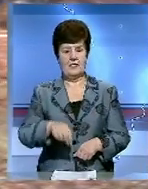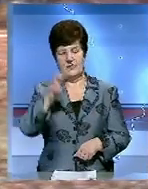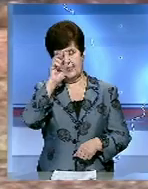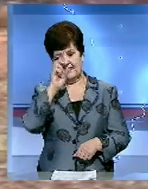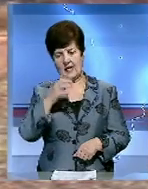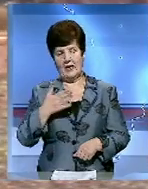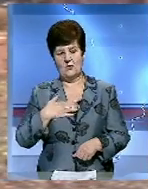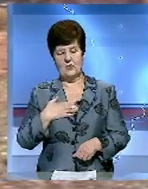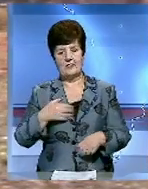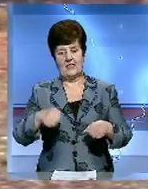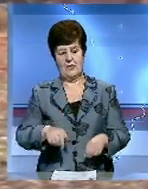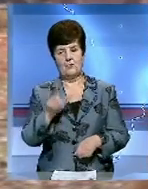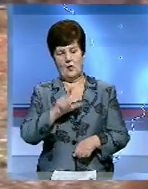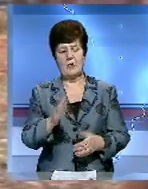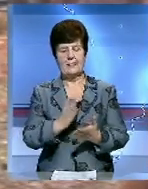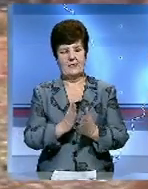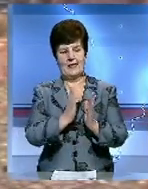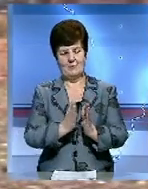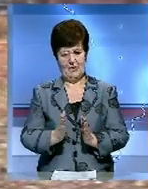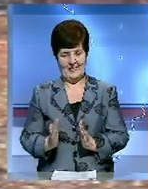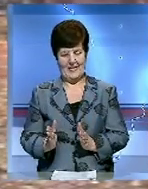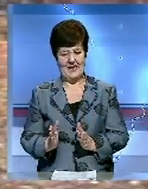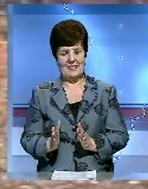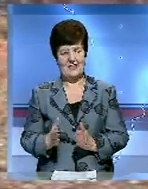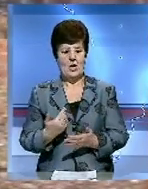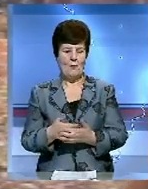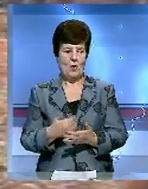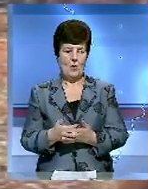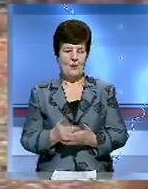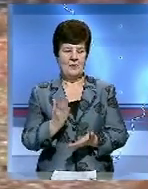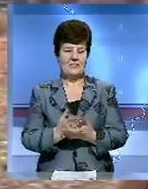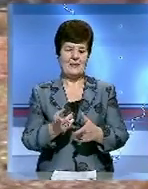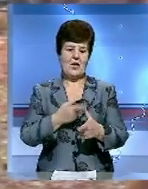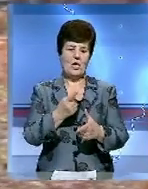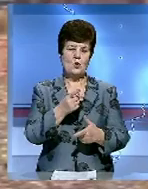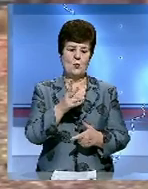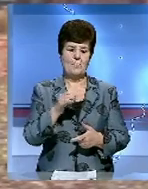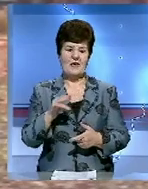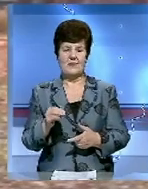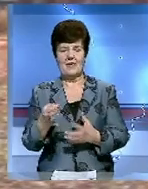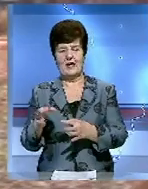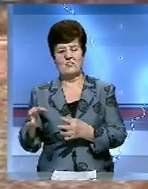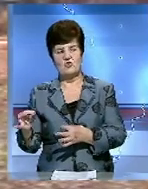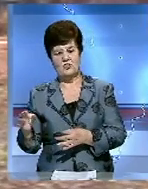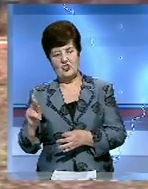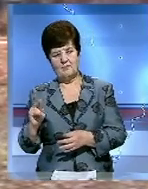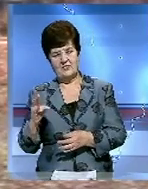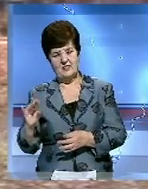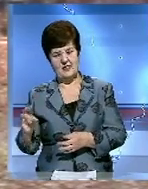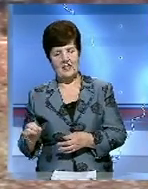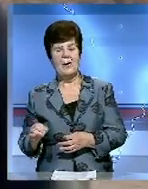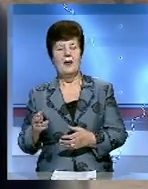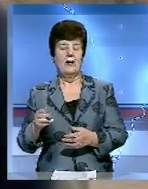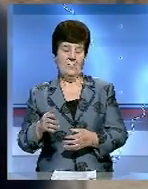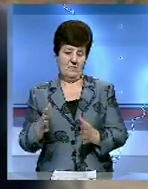omului sunt respectate. Probabil sunt anumite excepții, însă în mare parte pot spune că da, sunt